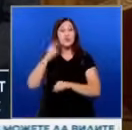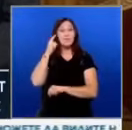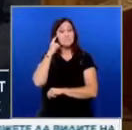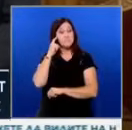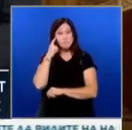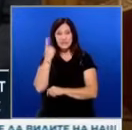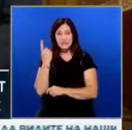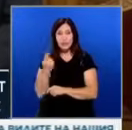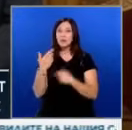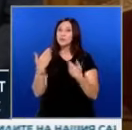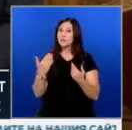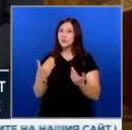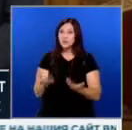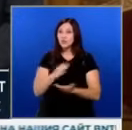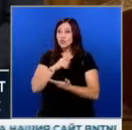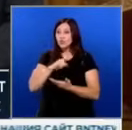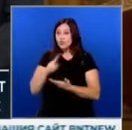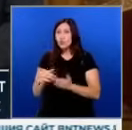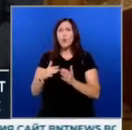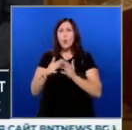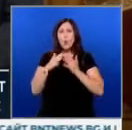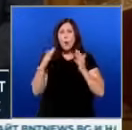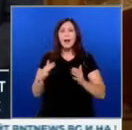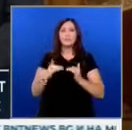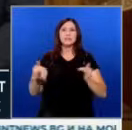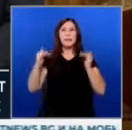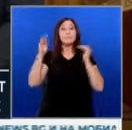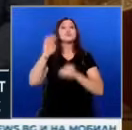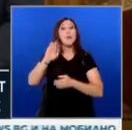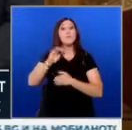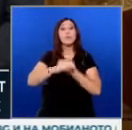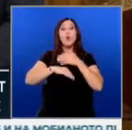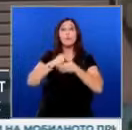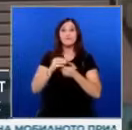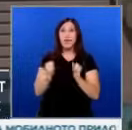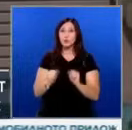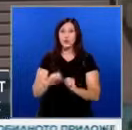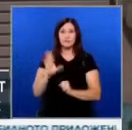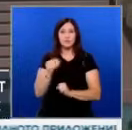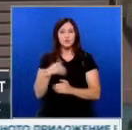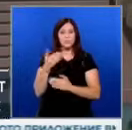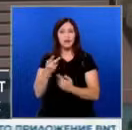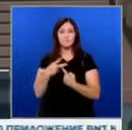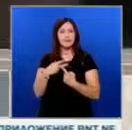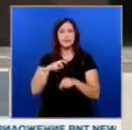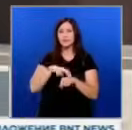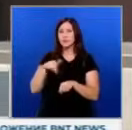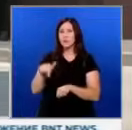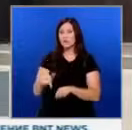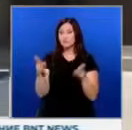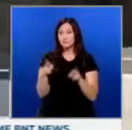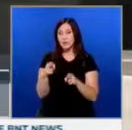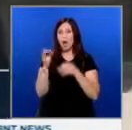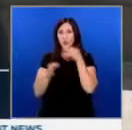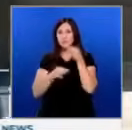че до голяма степен ще бъдат оправдани очакванията на всички. А пред медиите Димитър Главчев